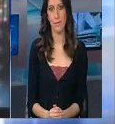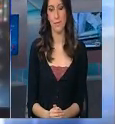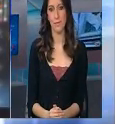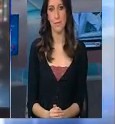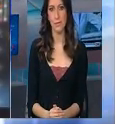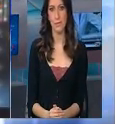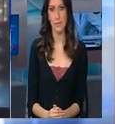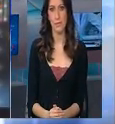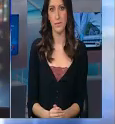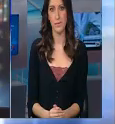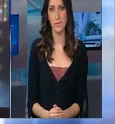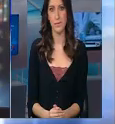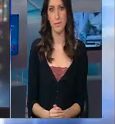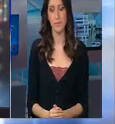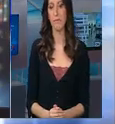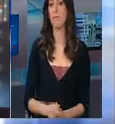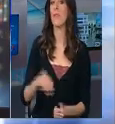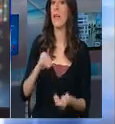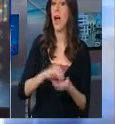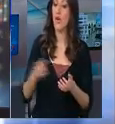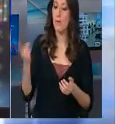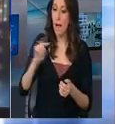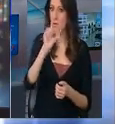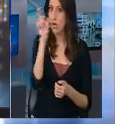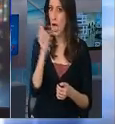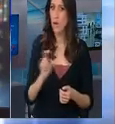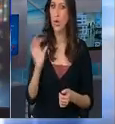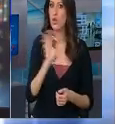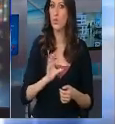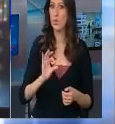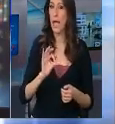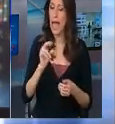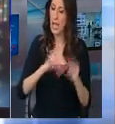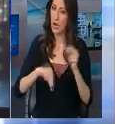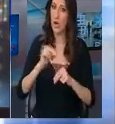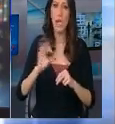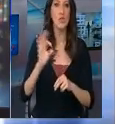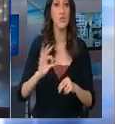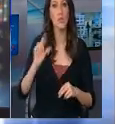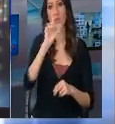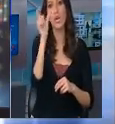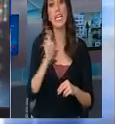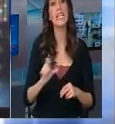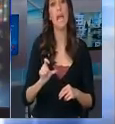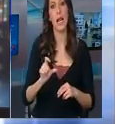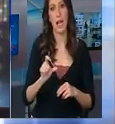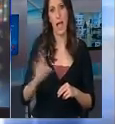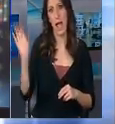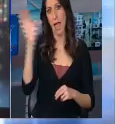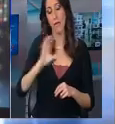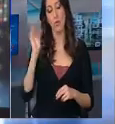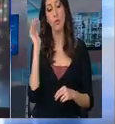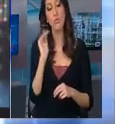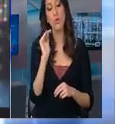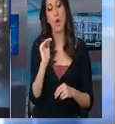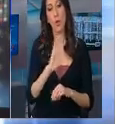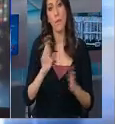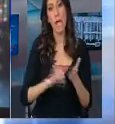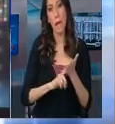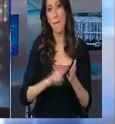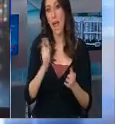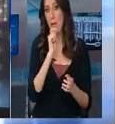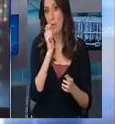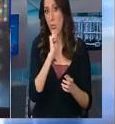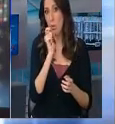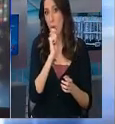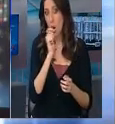Με προειδοποιήσεις ότι οι αγορές δεν θα ανεχθούν με τεκλογικό χάος αλλά και με σενάρια για βεβαιότητα χωρίς ξεκάθαρο νικητή, κλείνει η αυλαία της